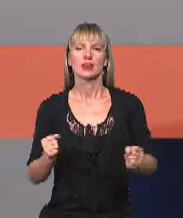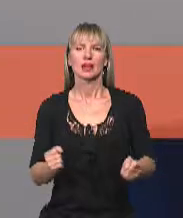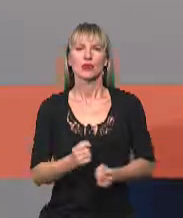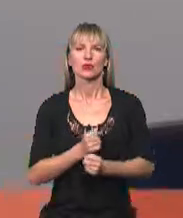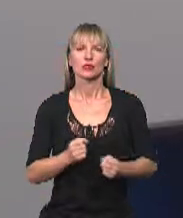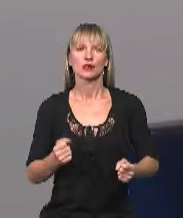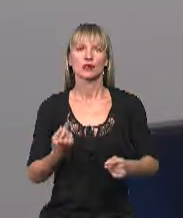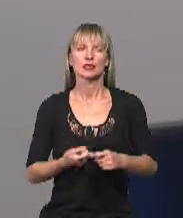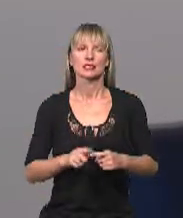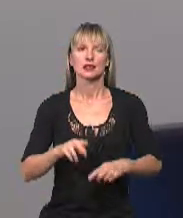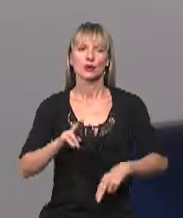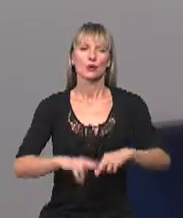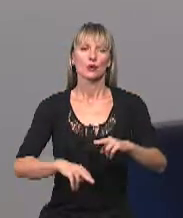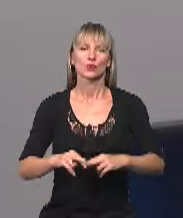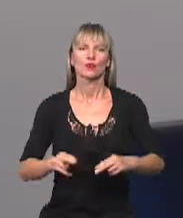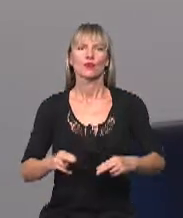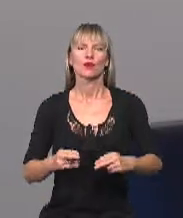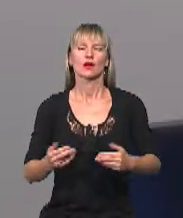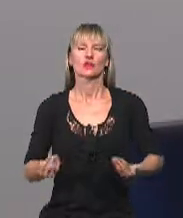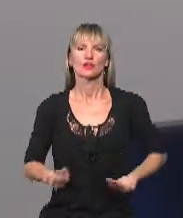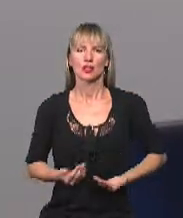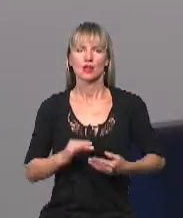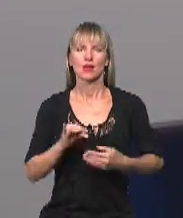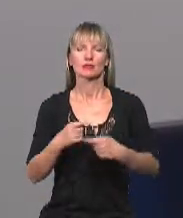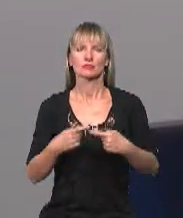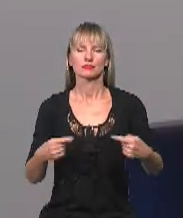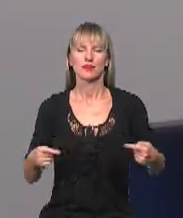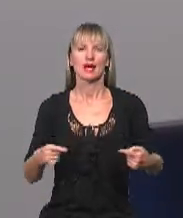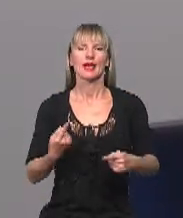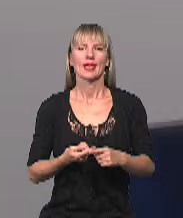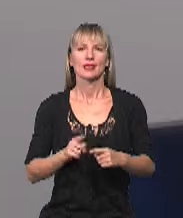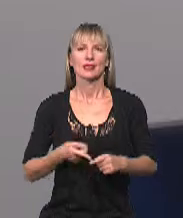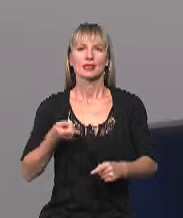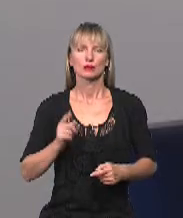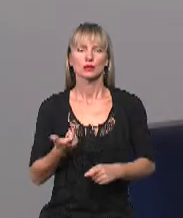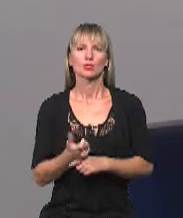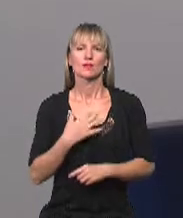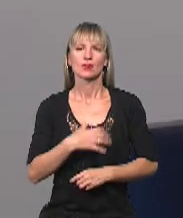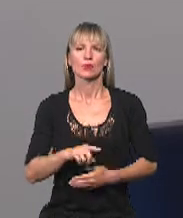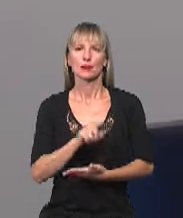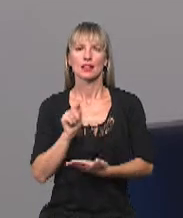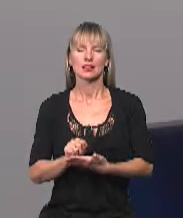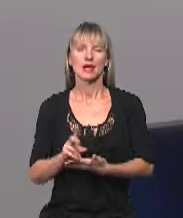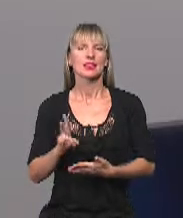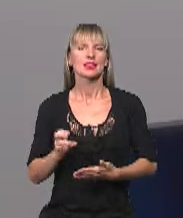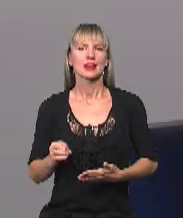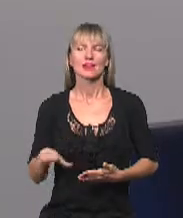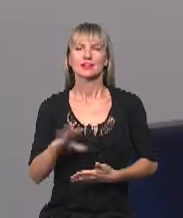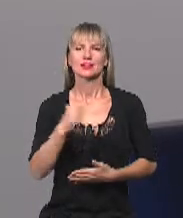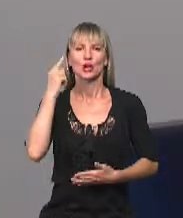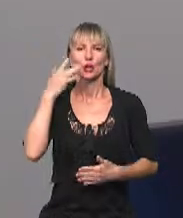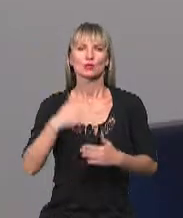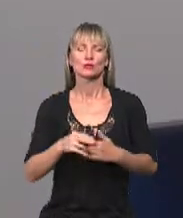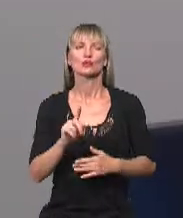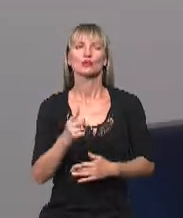неможлива ця будова цих житла і таке інше. Це насправді дуже важливе питання. Не всі розуміють,